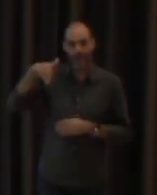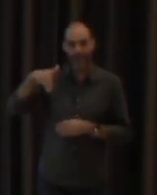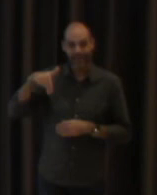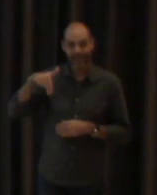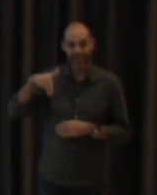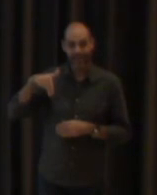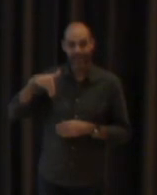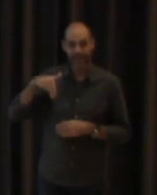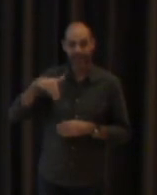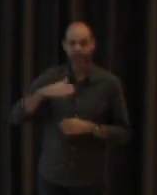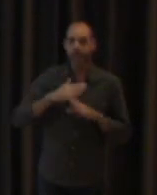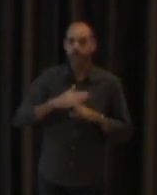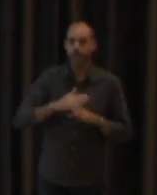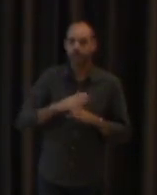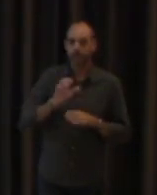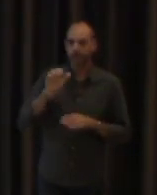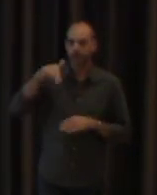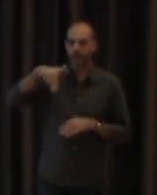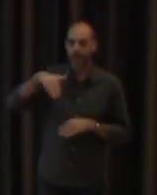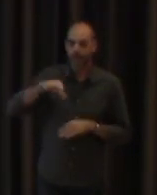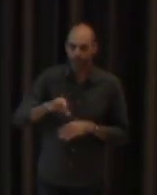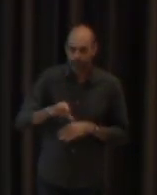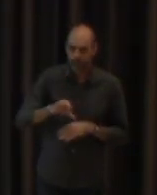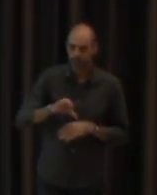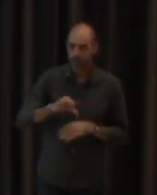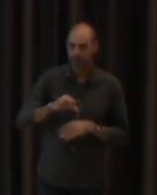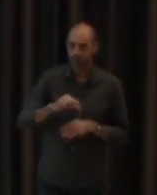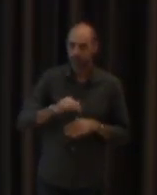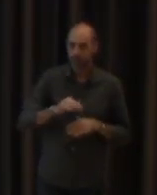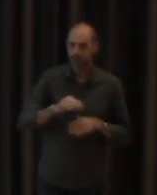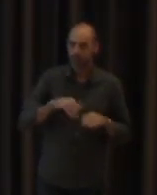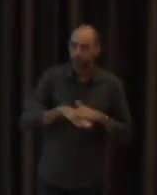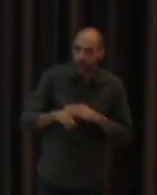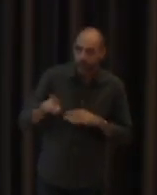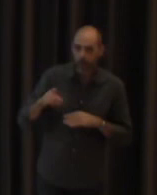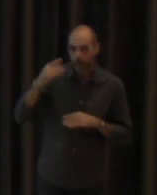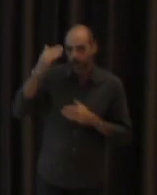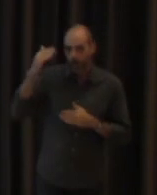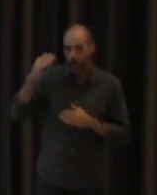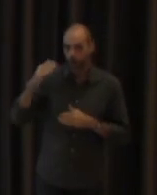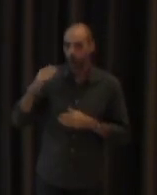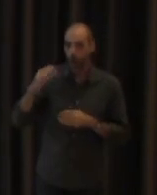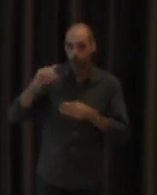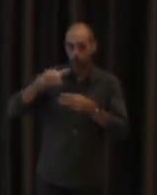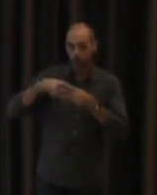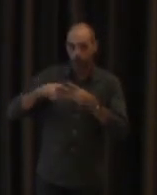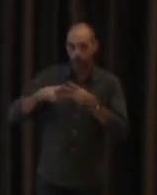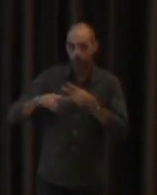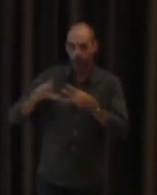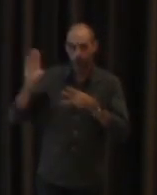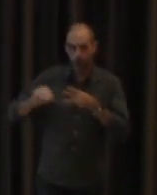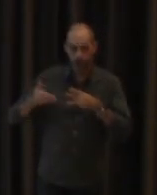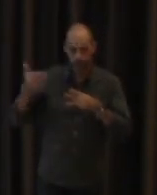també sempre ens quedarà el seu record. O podríem dir també sempre ens quedarà el record. Totes tres són